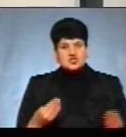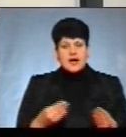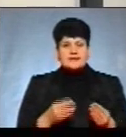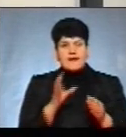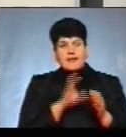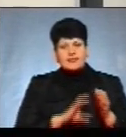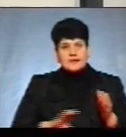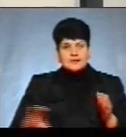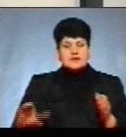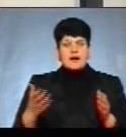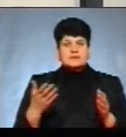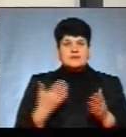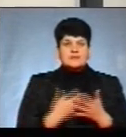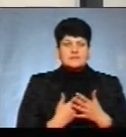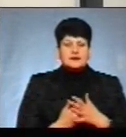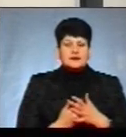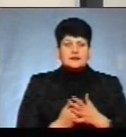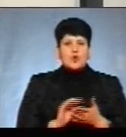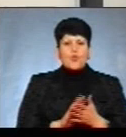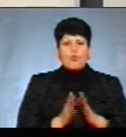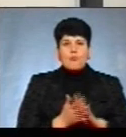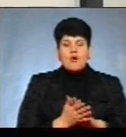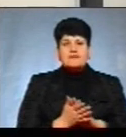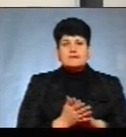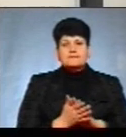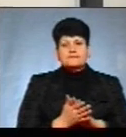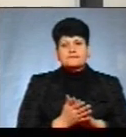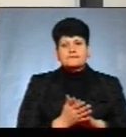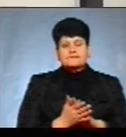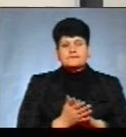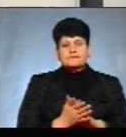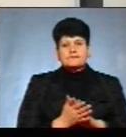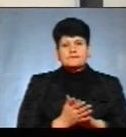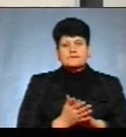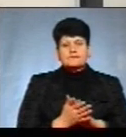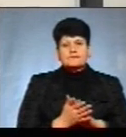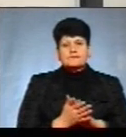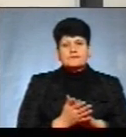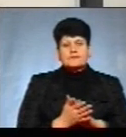водопостачання, це і каналізація, це водовідведення, це умови, скажімо так,